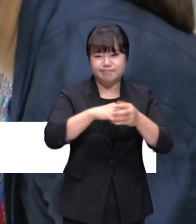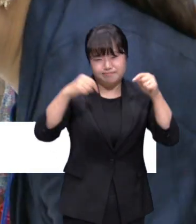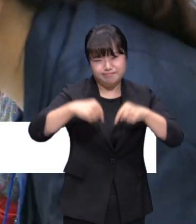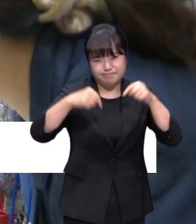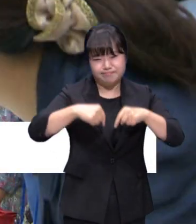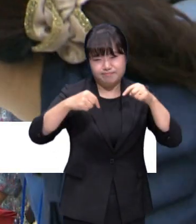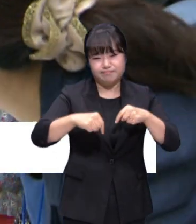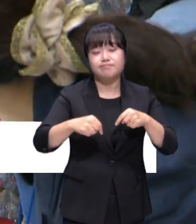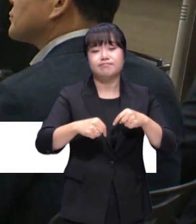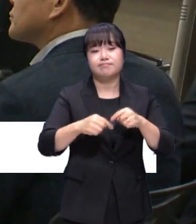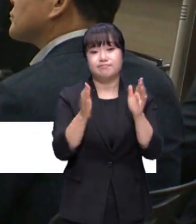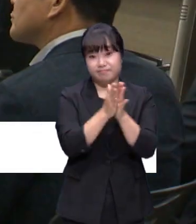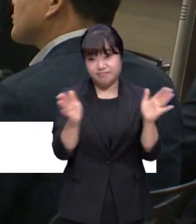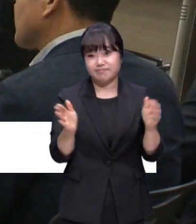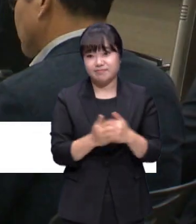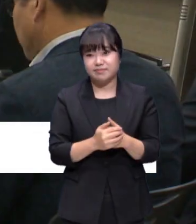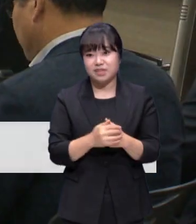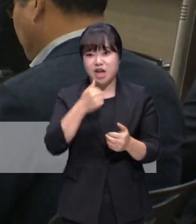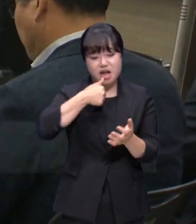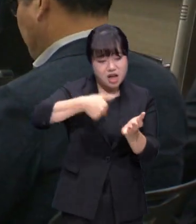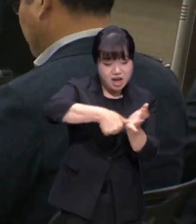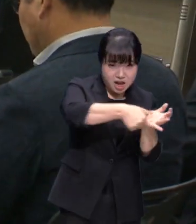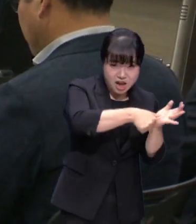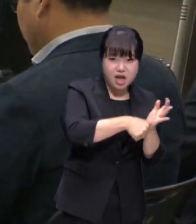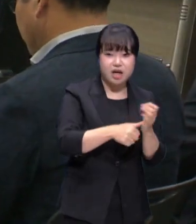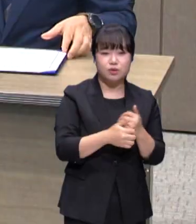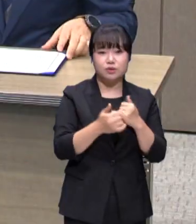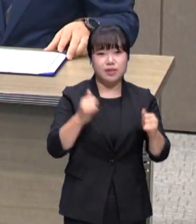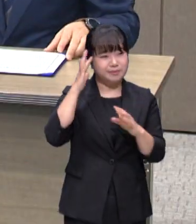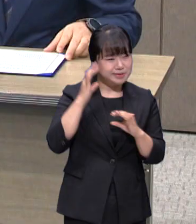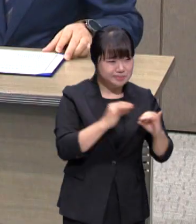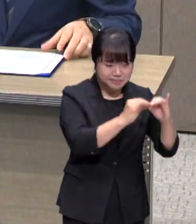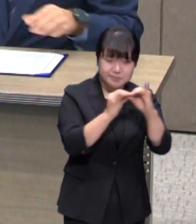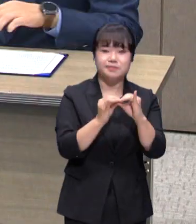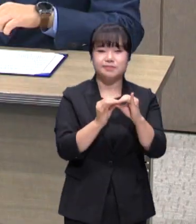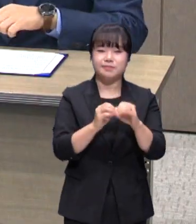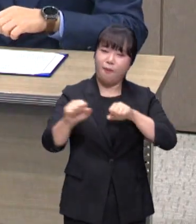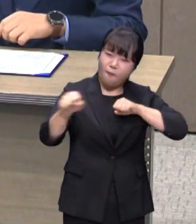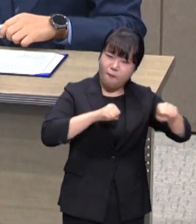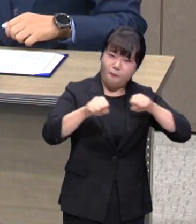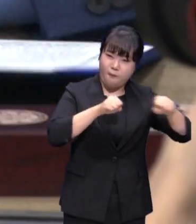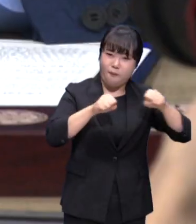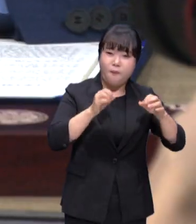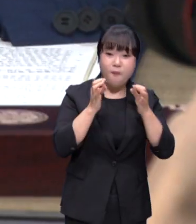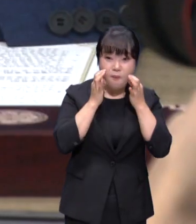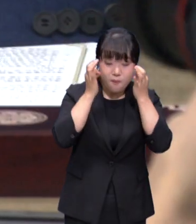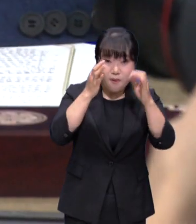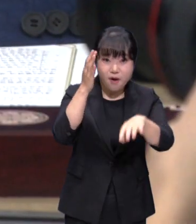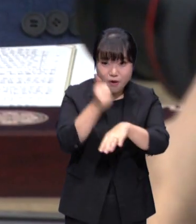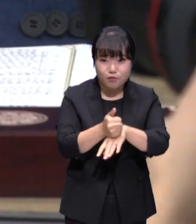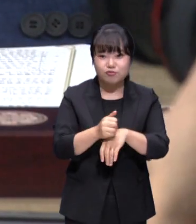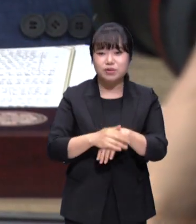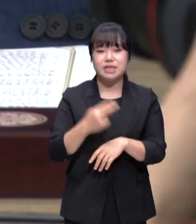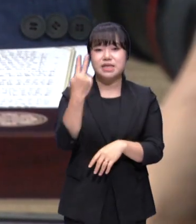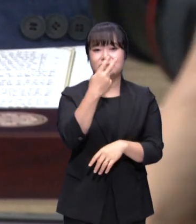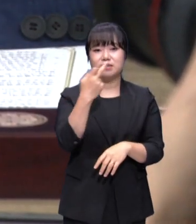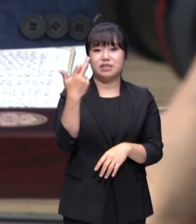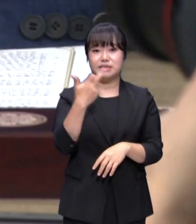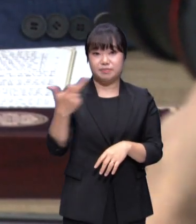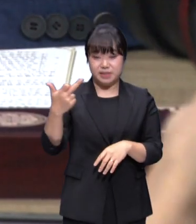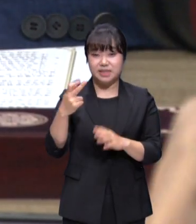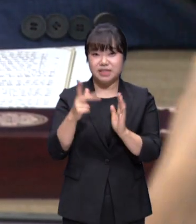본격 시작됐습니다. 서명운동과 범구민 결의대회 등 주민들의 적극적인 활동으로 결국